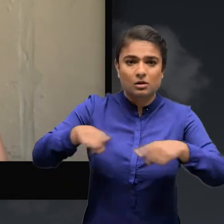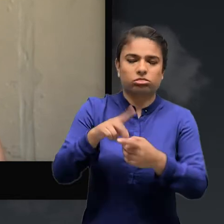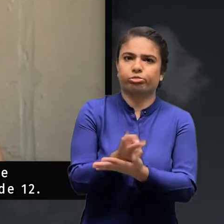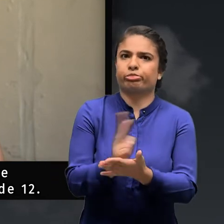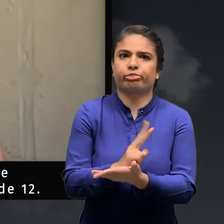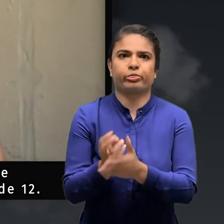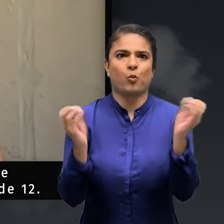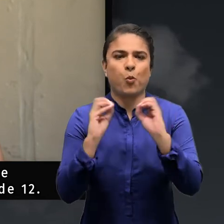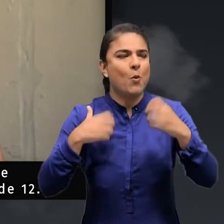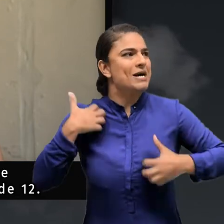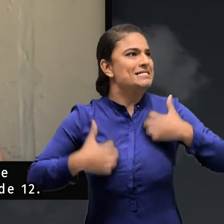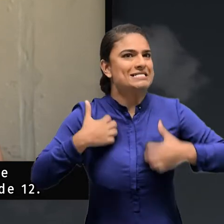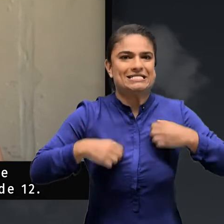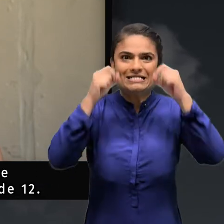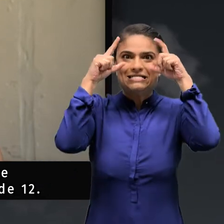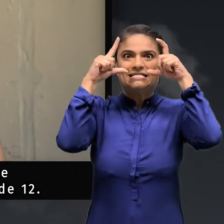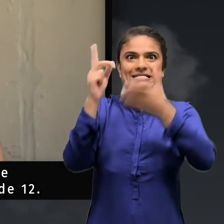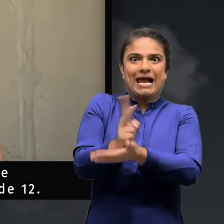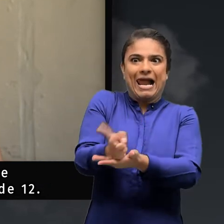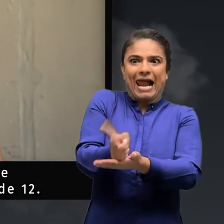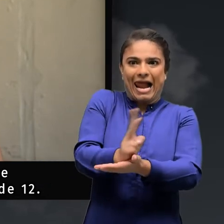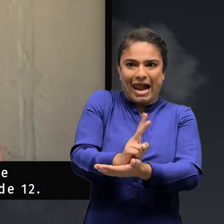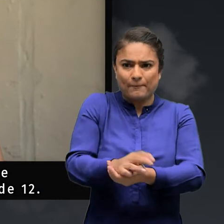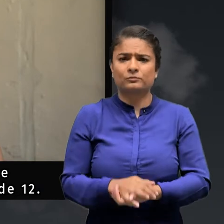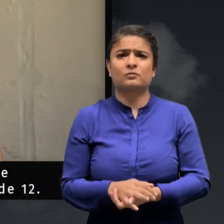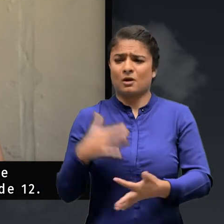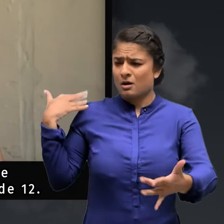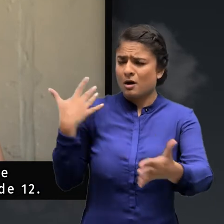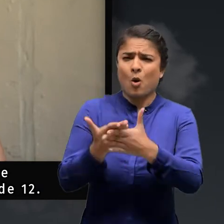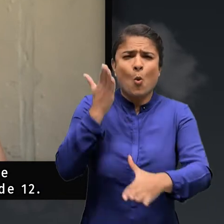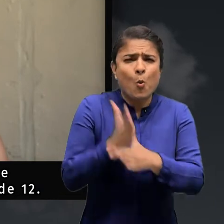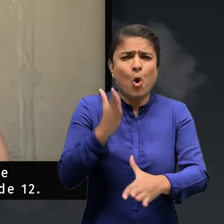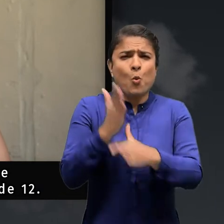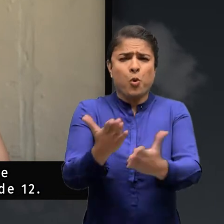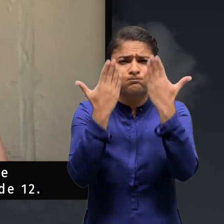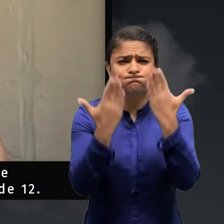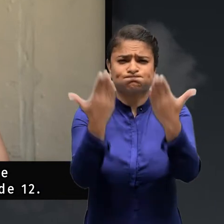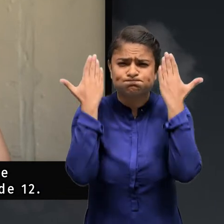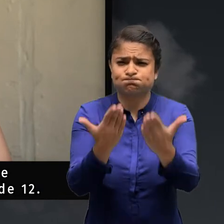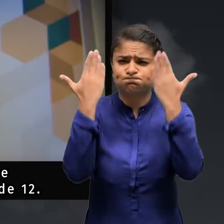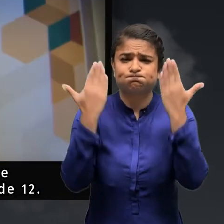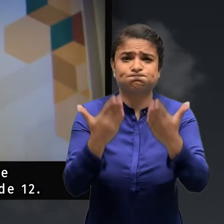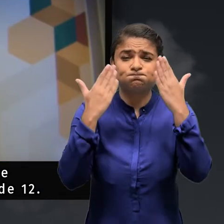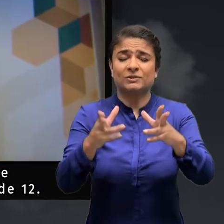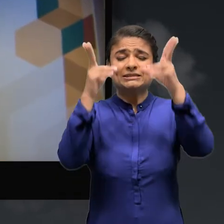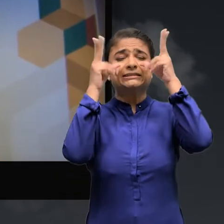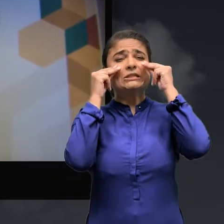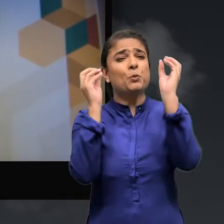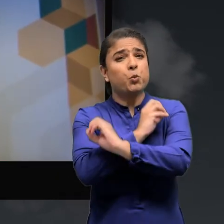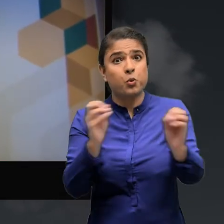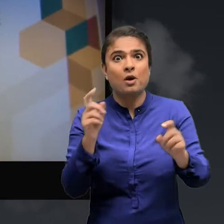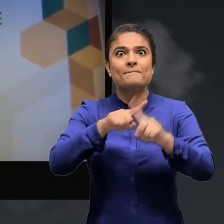ekhaya, and ebesebenza kanzima kakhulu, ebefunda engalali, efuna uba apase grade 12.